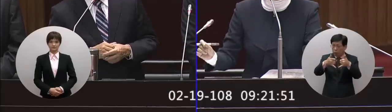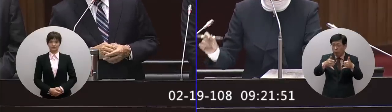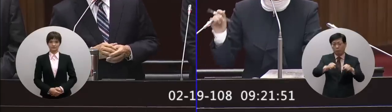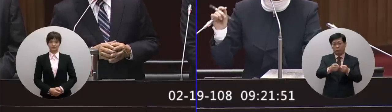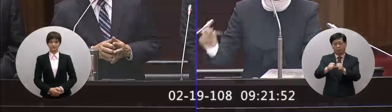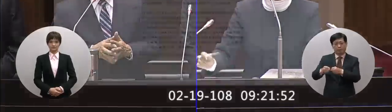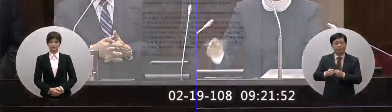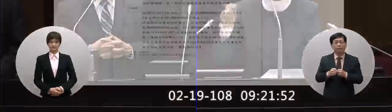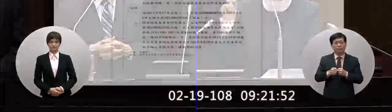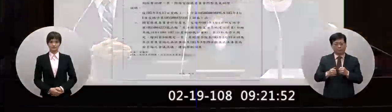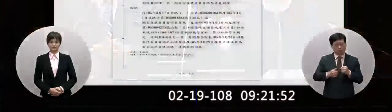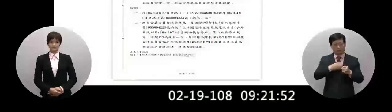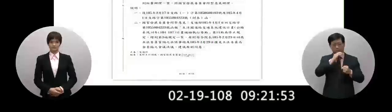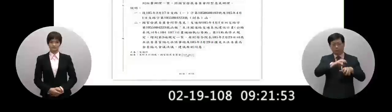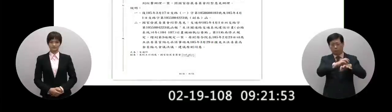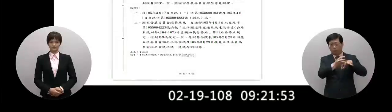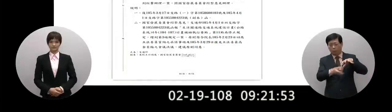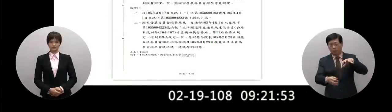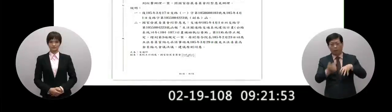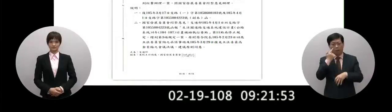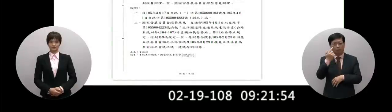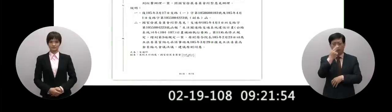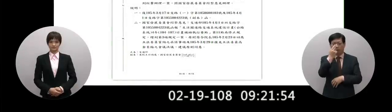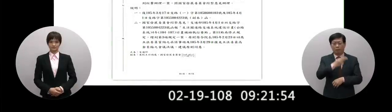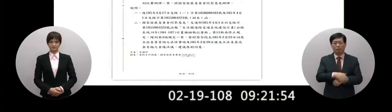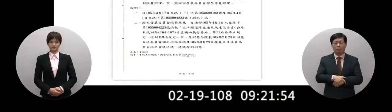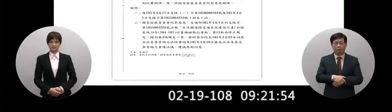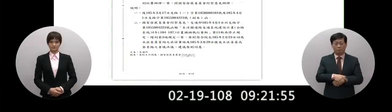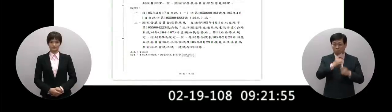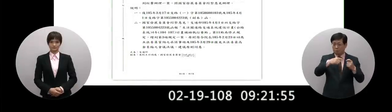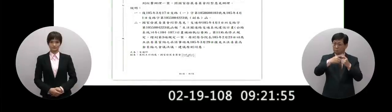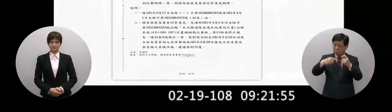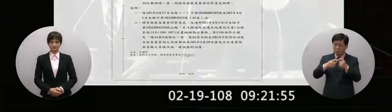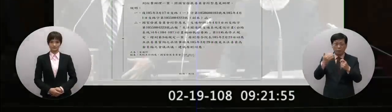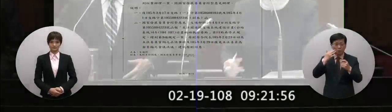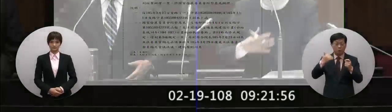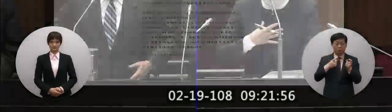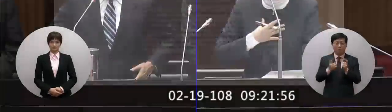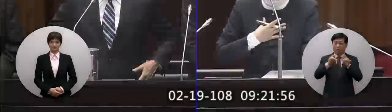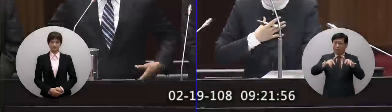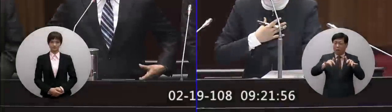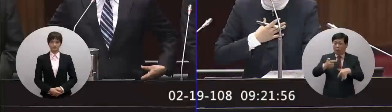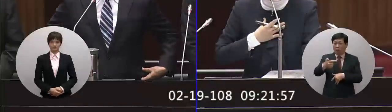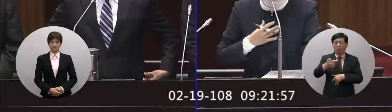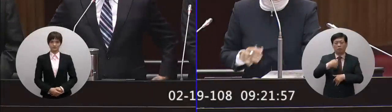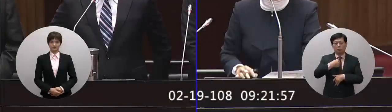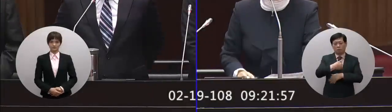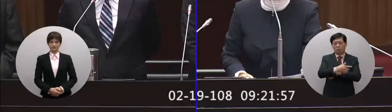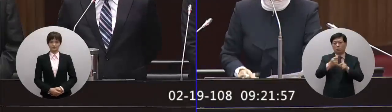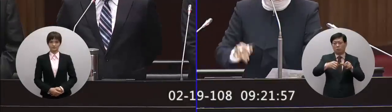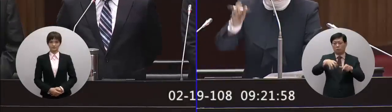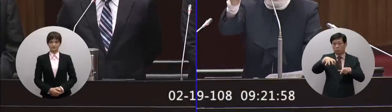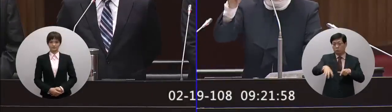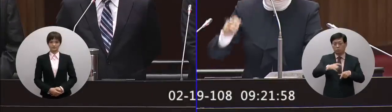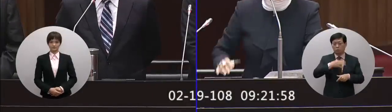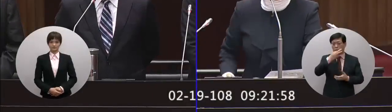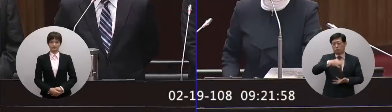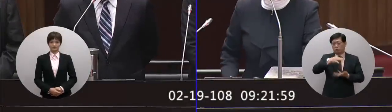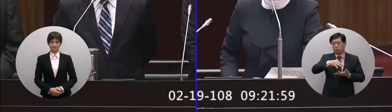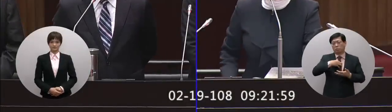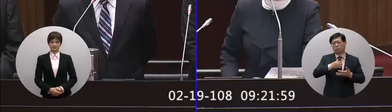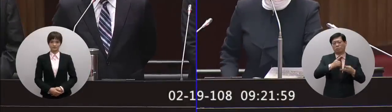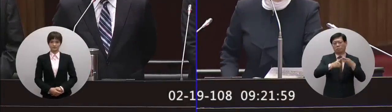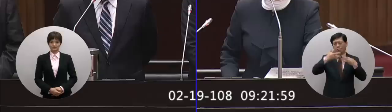任其破损，还有边坡落石等等的危险。每一年的汛期，乡公所都在提心吊胆，主委最